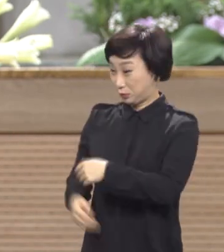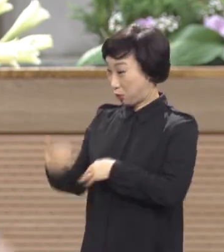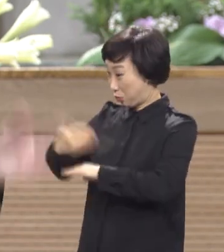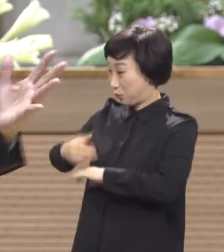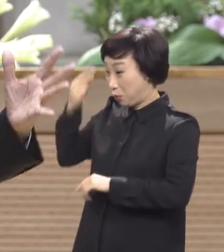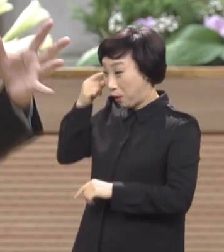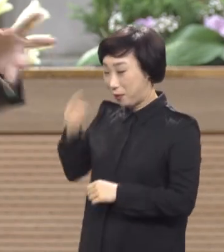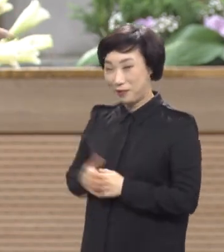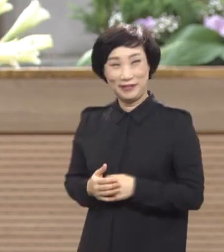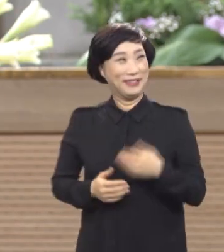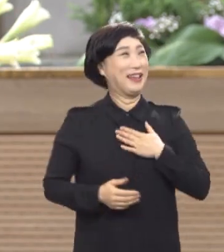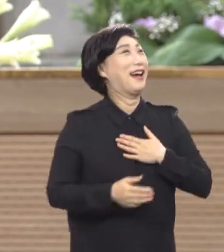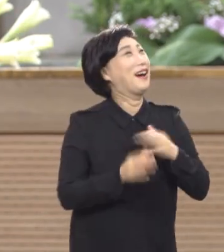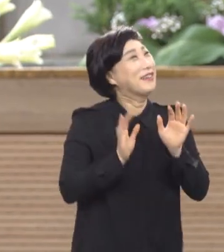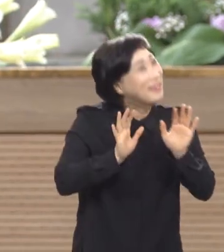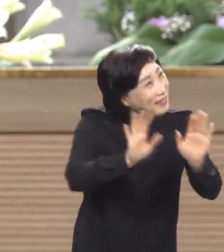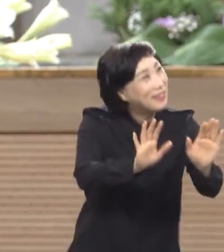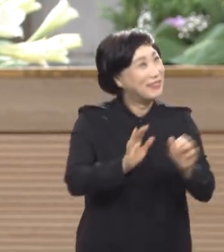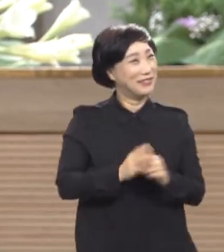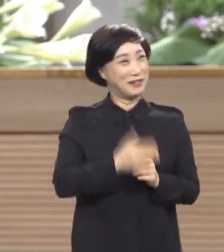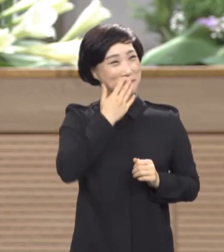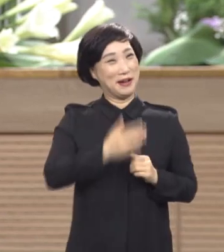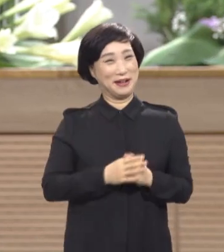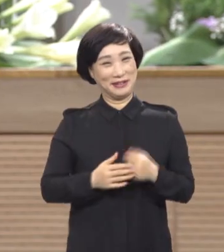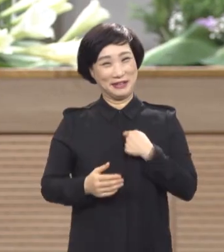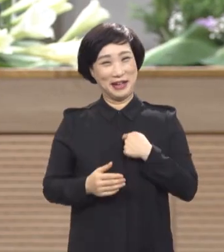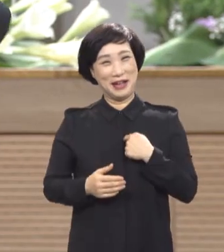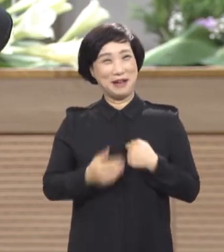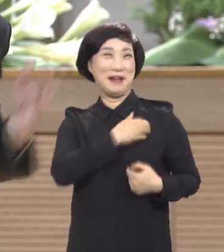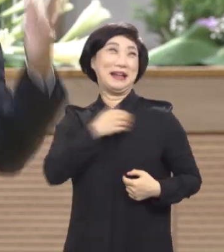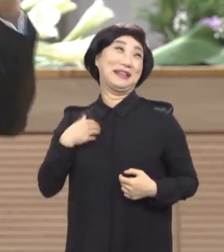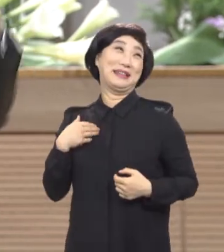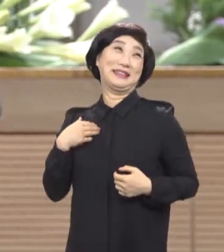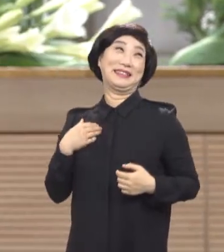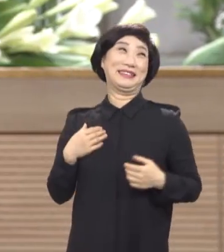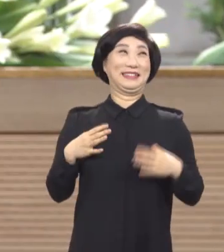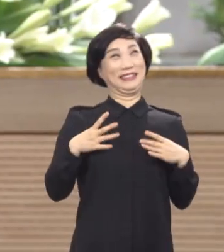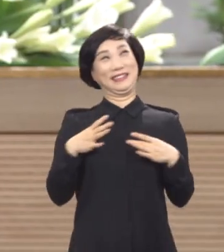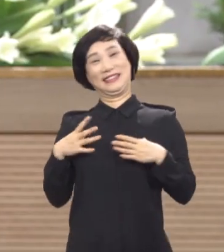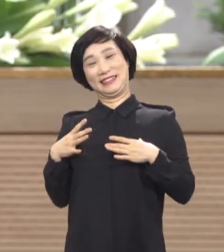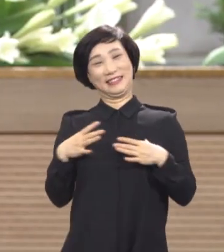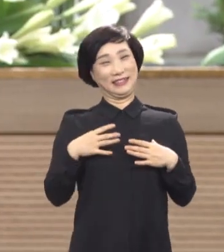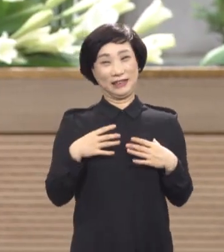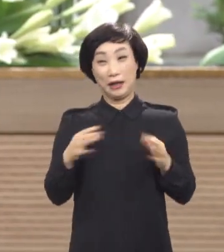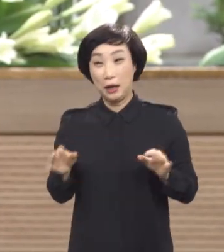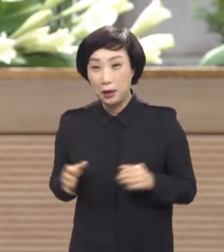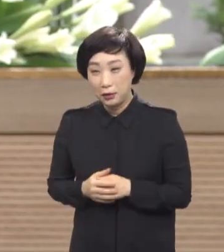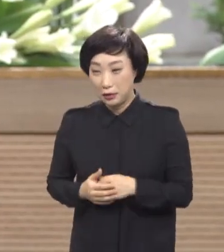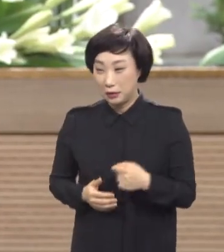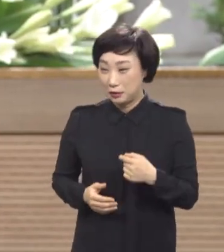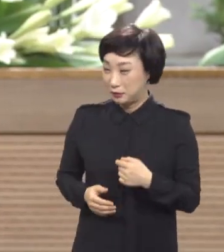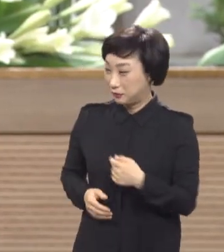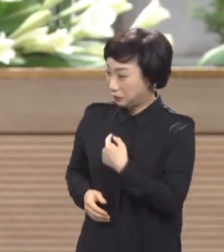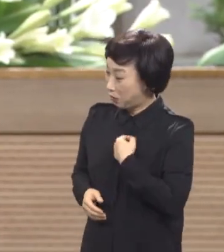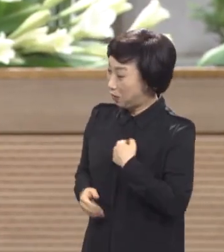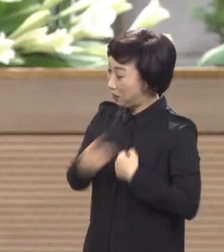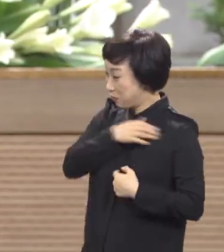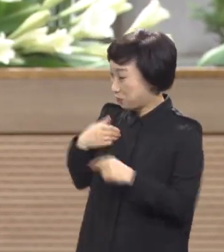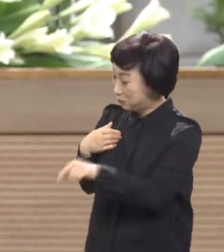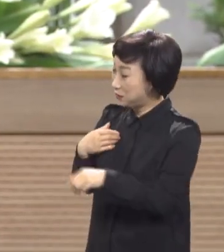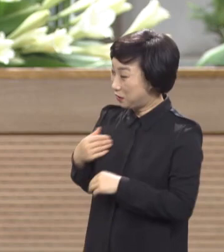감사하냐 제가 이렇게 밀어드릴 수 있어서 제가 너무 만족해서 들었습니다 내가 만족하지 니가 왜 만족하냐